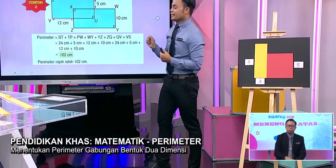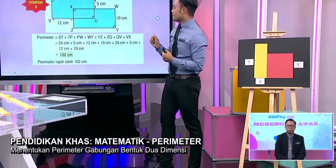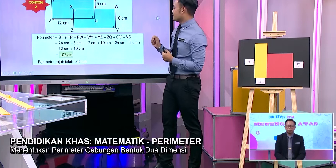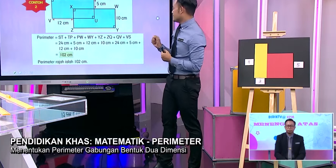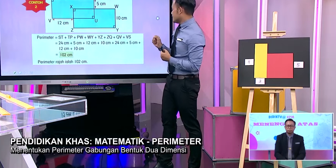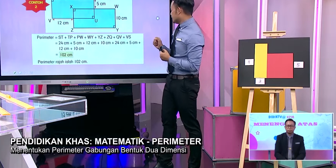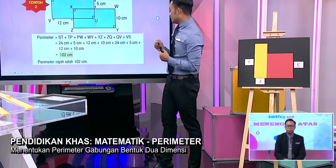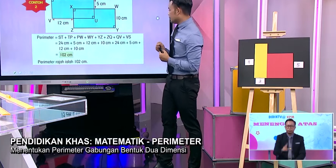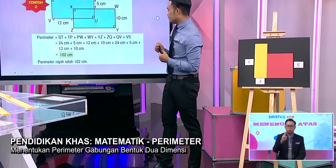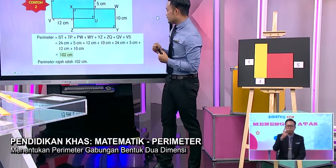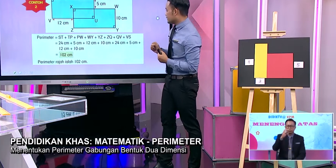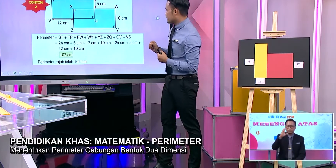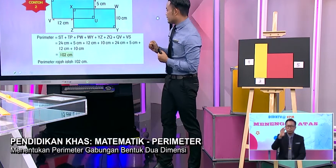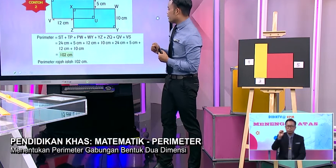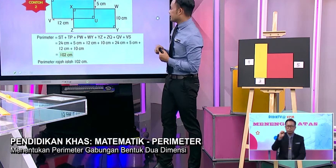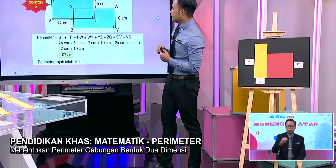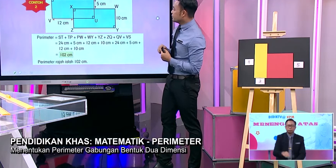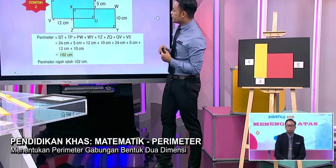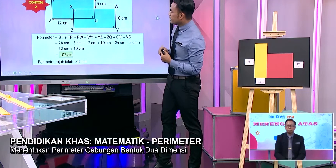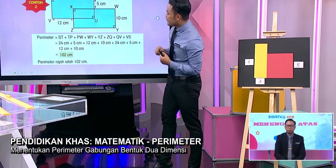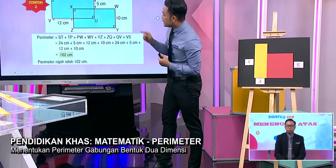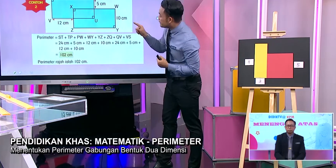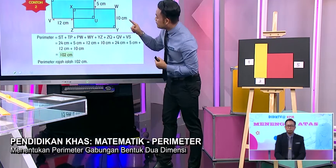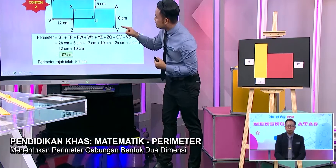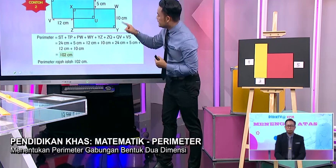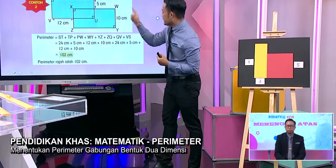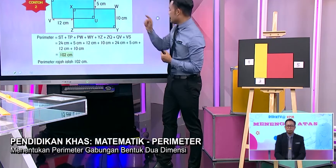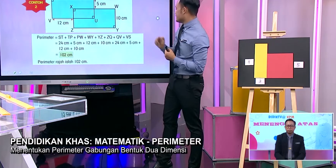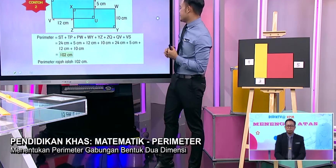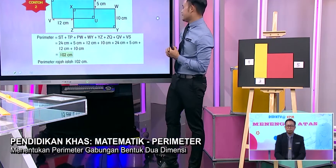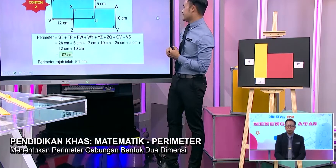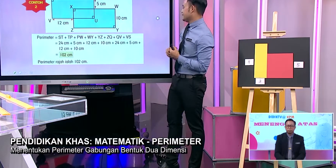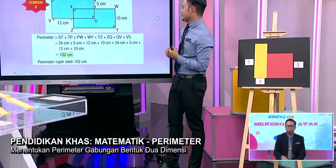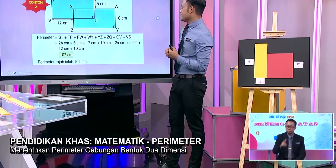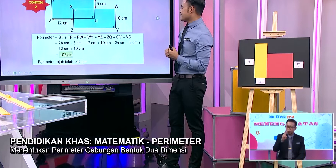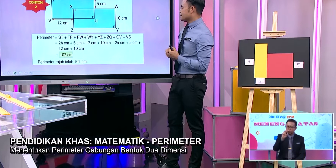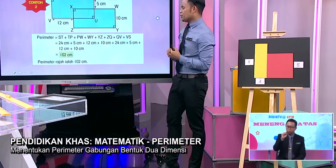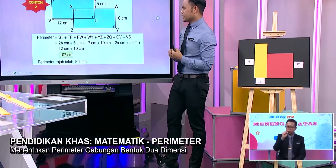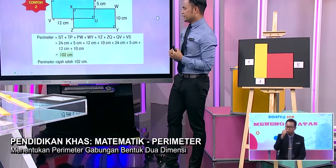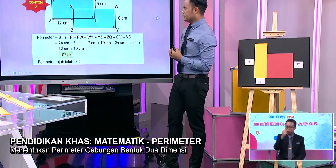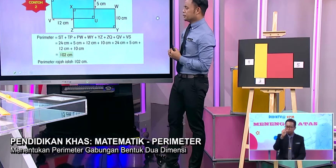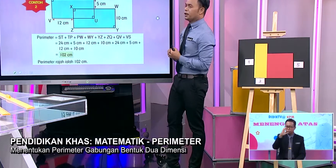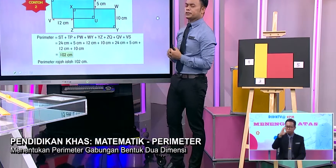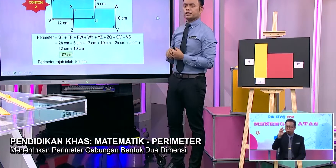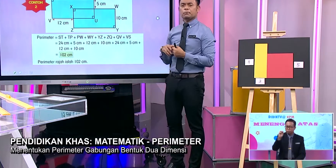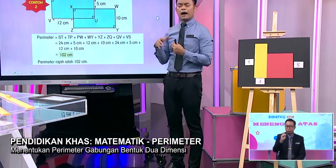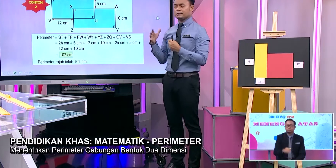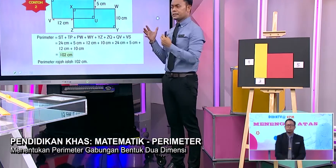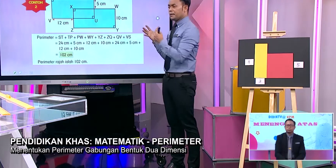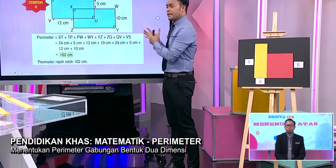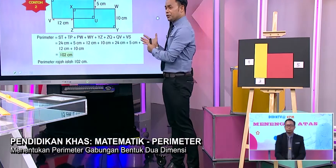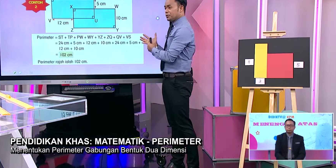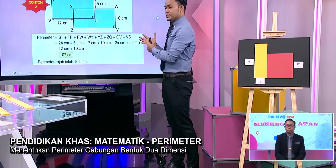12 cm telah diberikan kita diberikan ah bingung PDF ke pulau Sentinel cm jadi